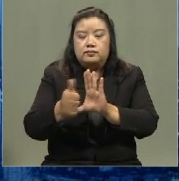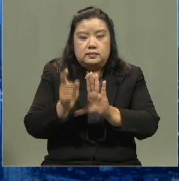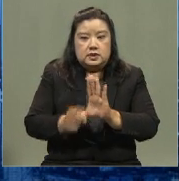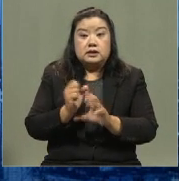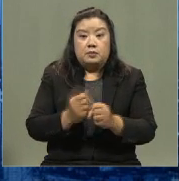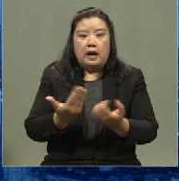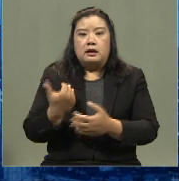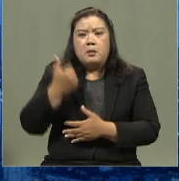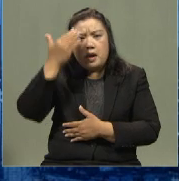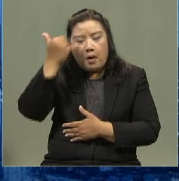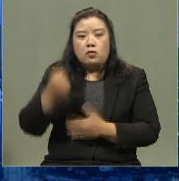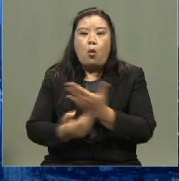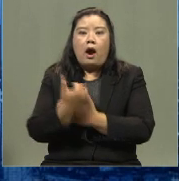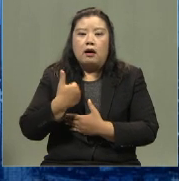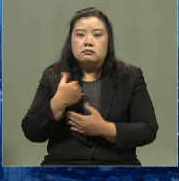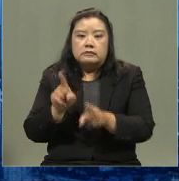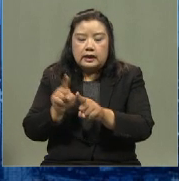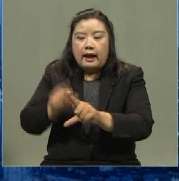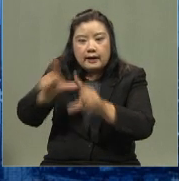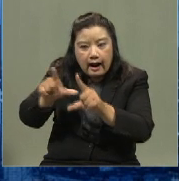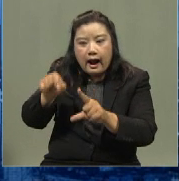อย่างเท่านั้นเองเพราะฉะนั้นนำเรียนนะครับว่าใครที่ยังไม่เข้าใจนะครับแล้วบอกเว็บไปบอกว่าไม่ใช่ของจริงของปลอมทั้งหลายเนี่ยเอาเป็นของจริงครับแต่ว่าเราใช้ไทยชนะตรงนี้นะครับเพื่อที่จะได้สื่อสาร2ทางนะครับแล้วก็ท่านถามมาบางทีอาจจะเป็นเรื่องส่วนตัวของร้านค้าลงเลขไม่ค่อยถูกนู่นนี่นั่นจะได้มีเจ้าหน้าที่